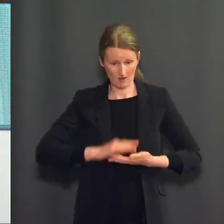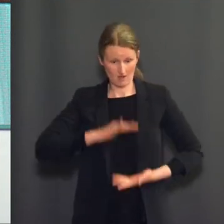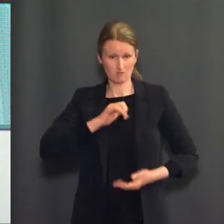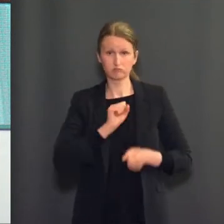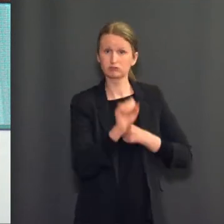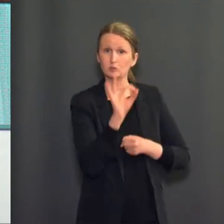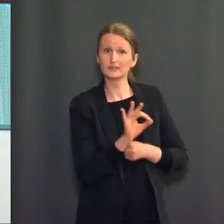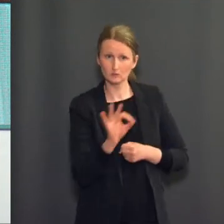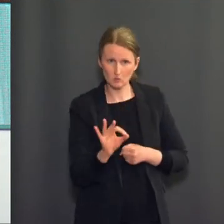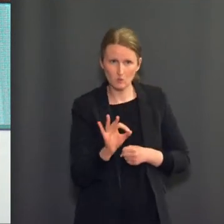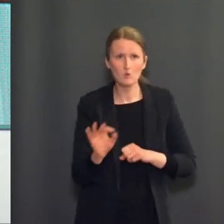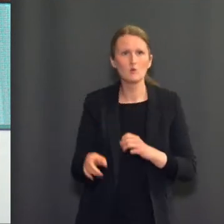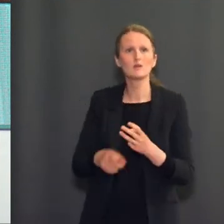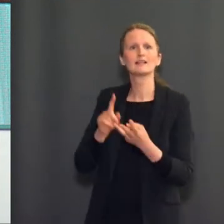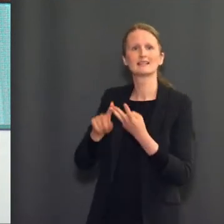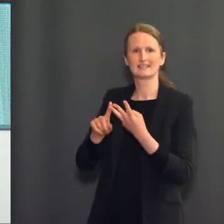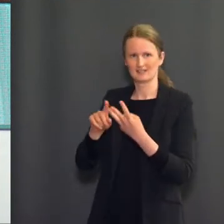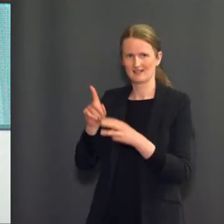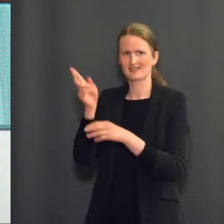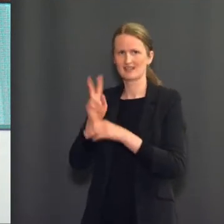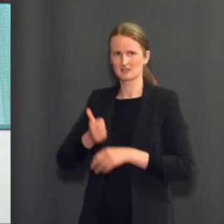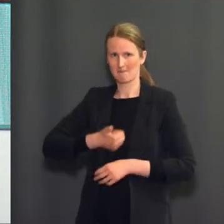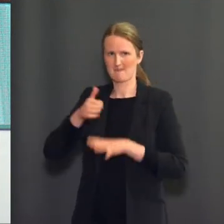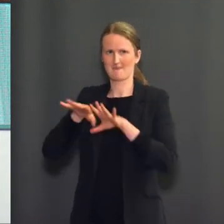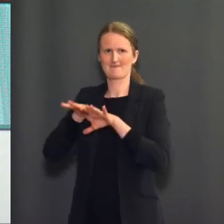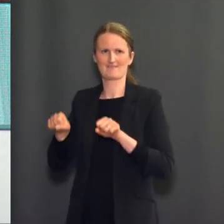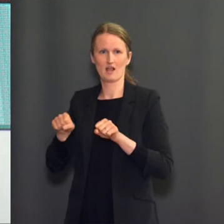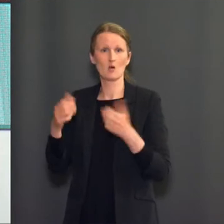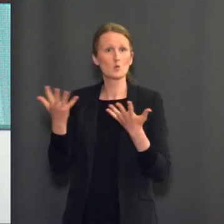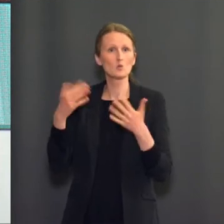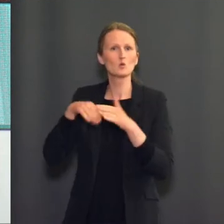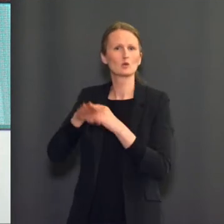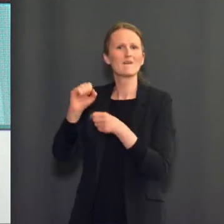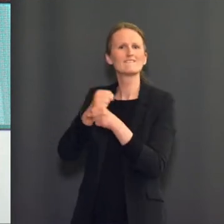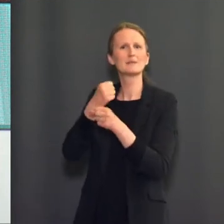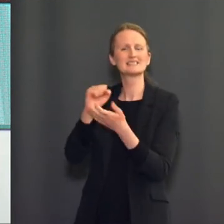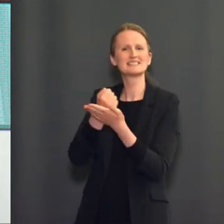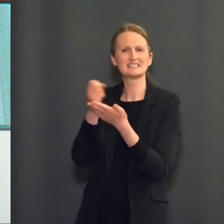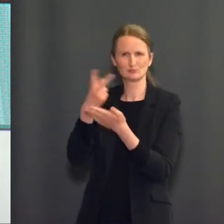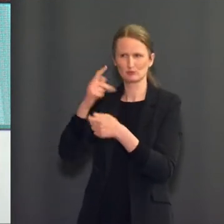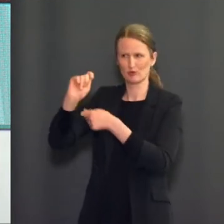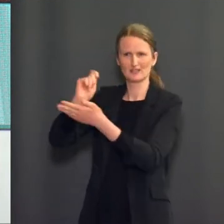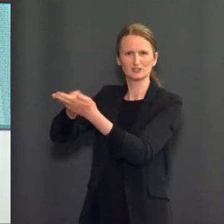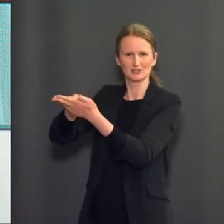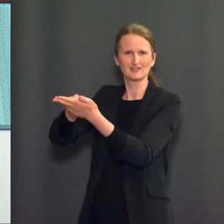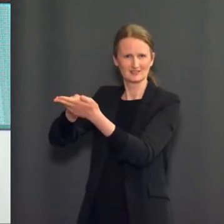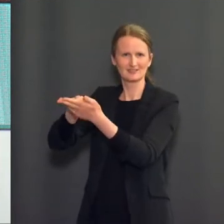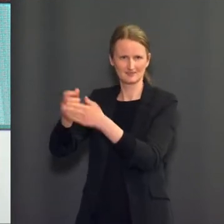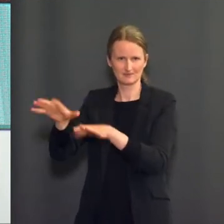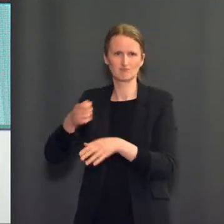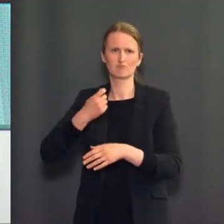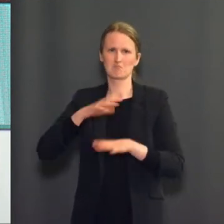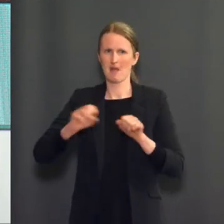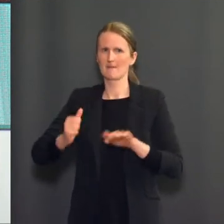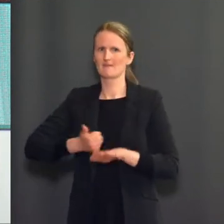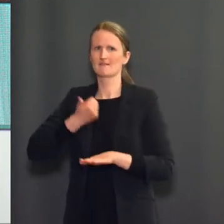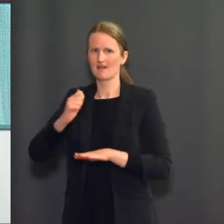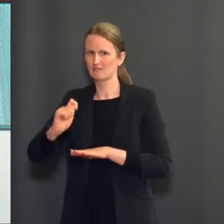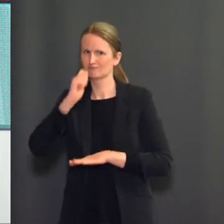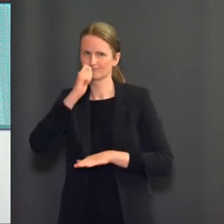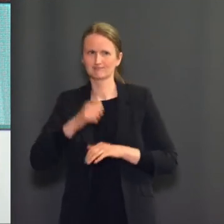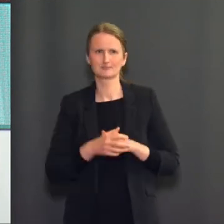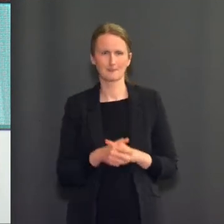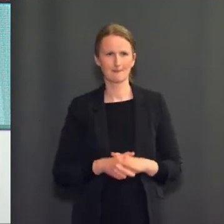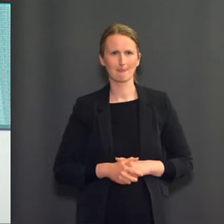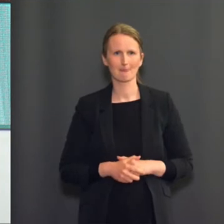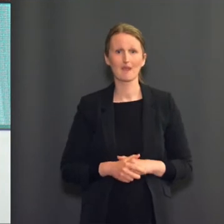Comme première ligne de défense, nous avons les tests PCR dits classiques. Elle consiste en ces tests classiques et suit